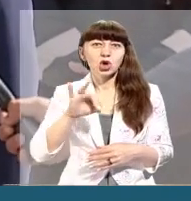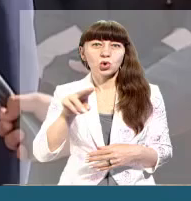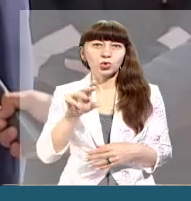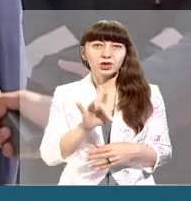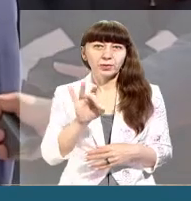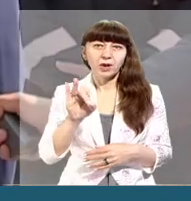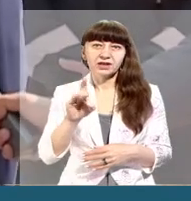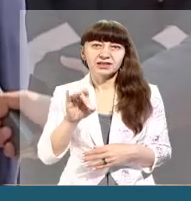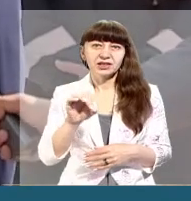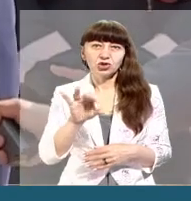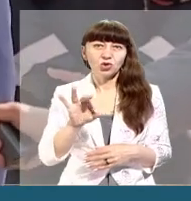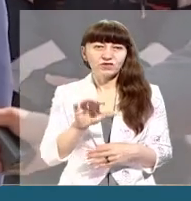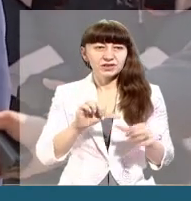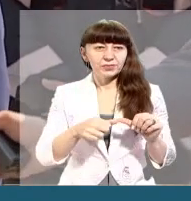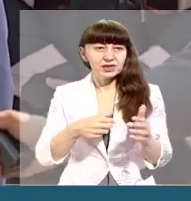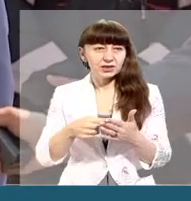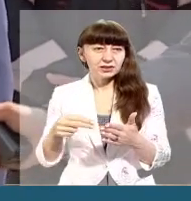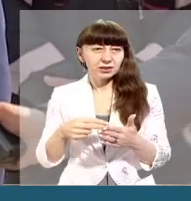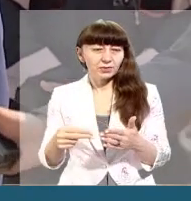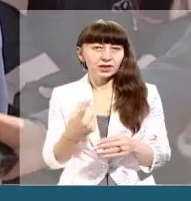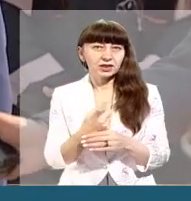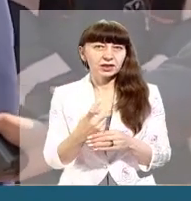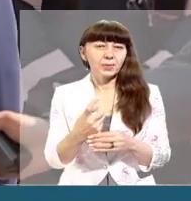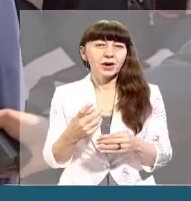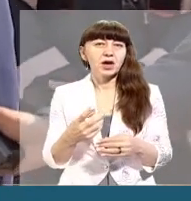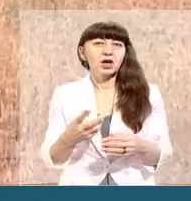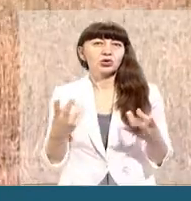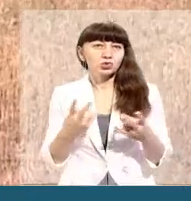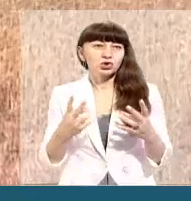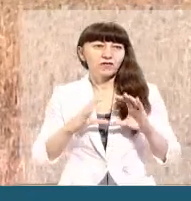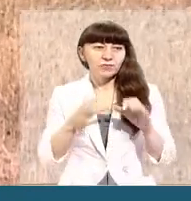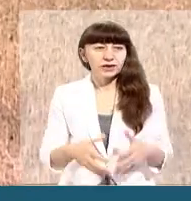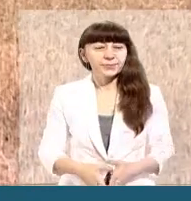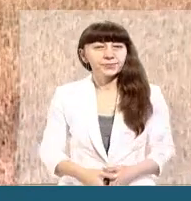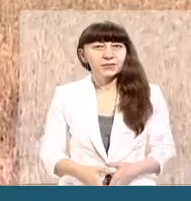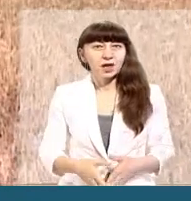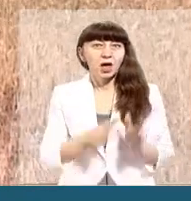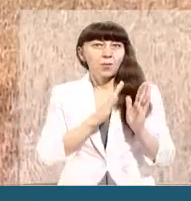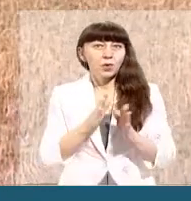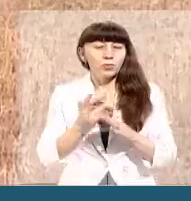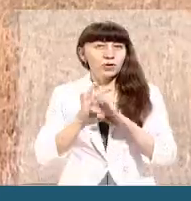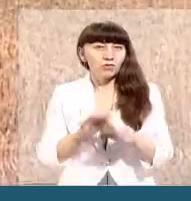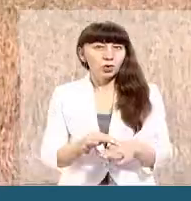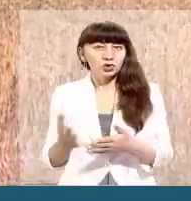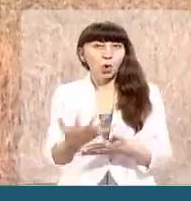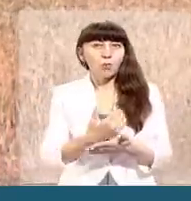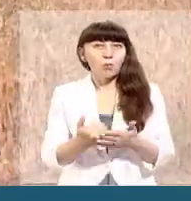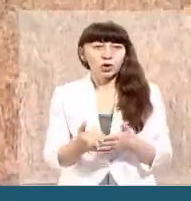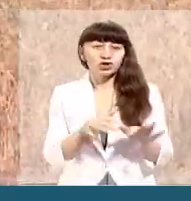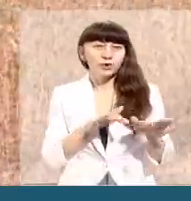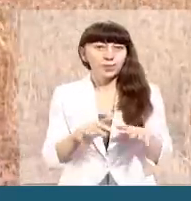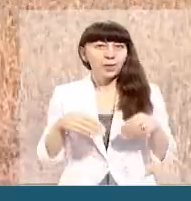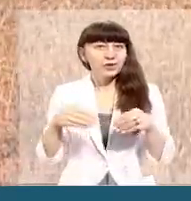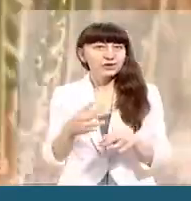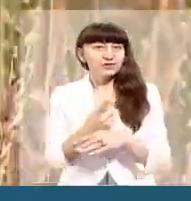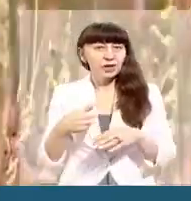закупает стабильно продукцию, продукция востребована на мировом рынке. Полным ходом в районе проходит уборочная кампания. Посевы в